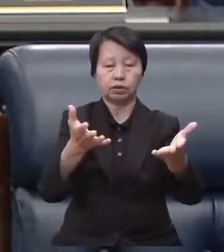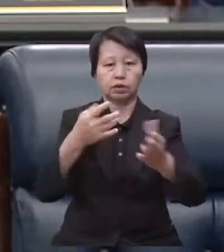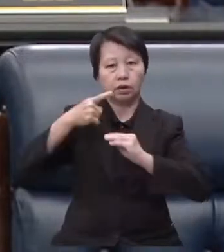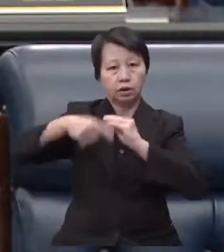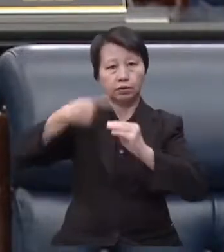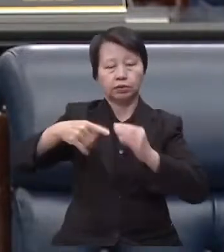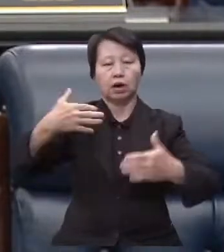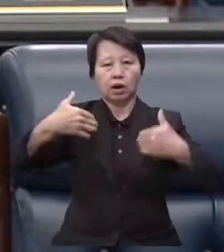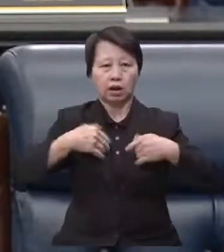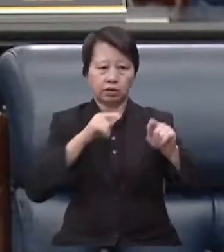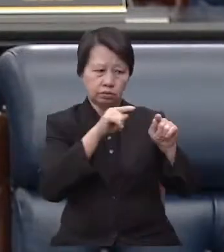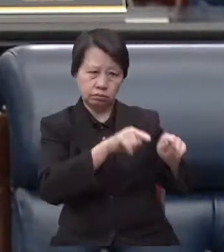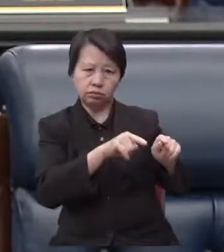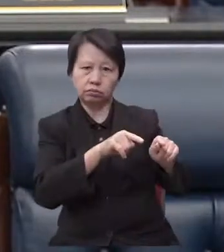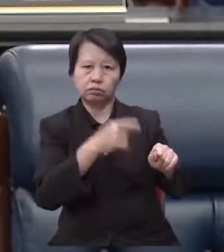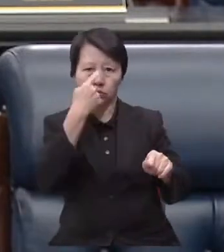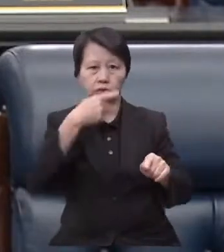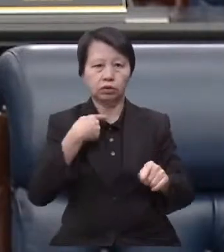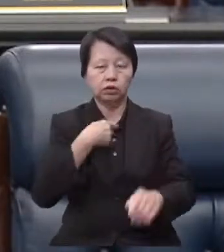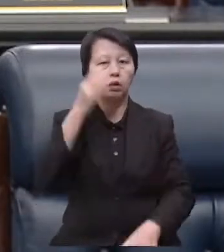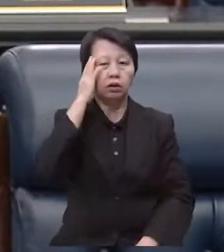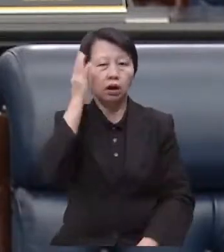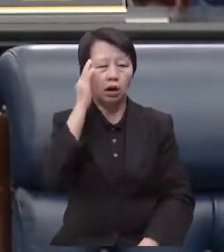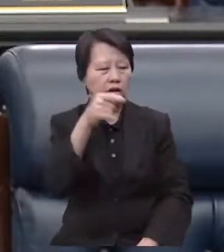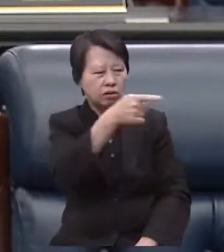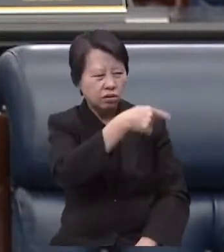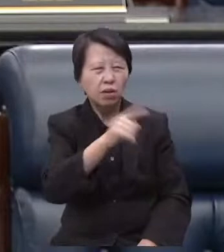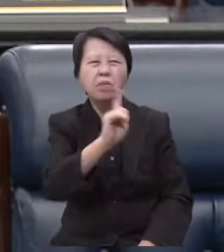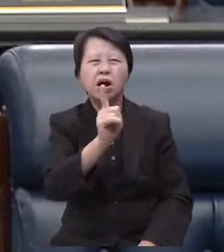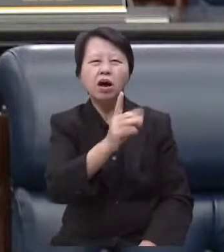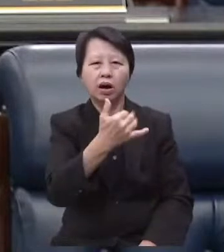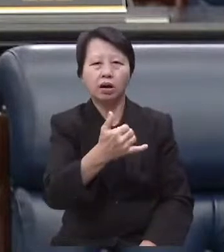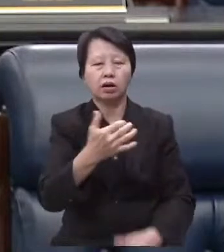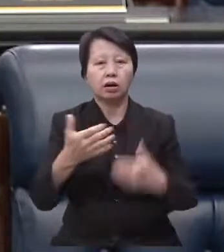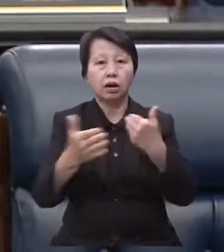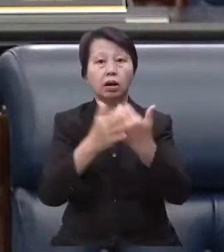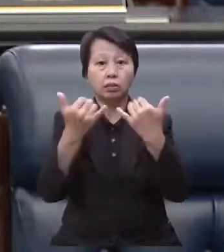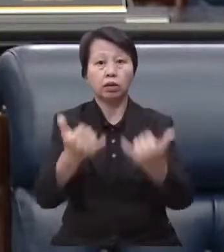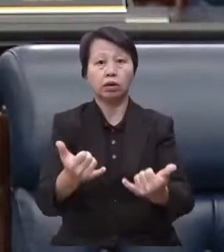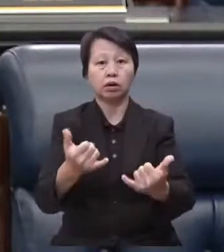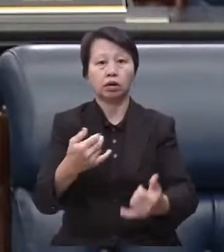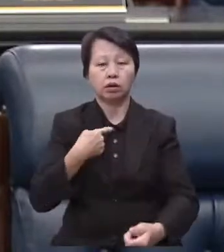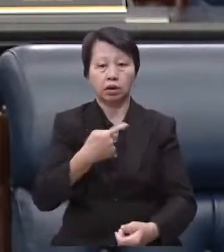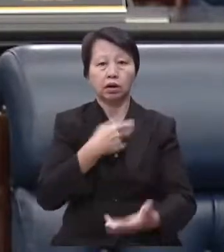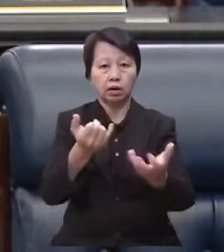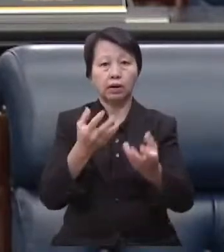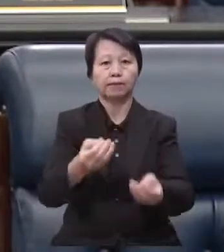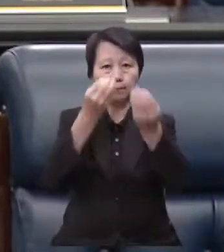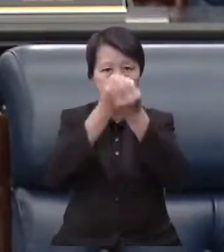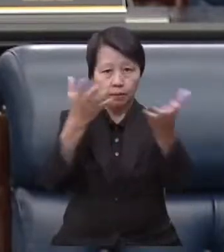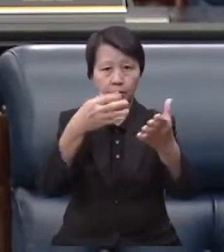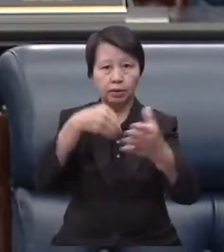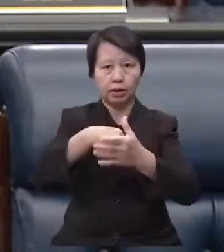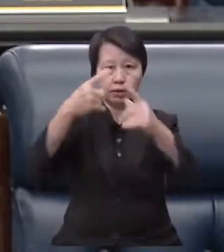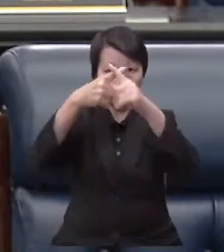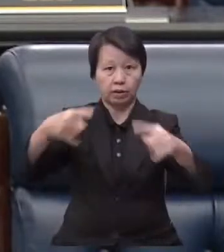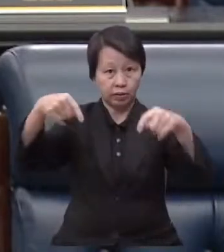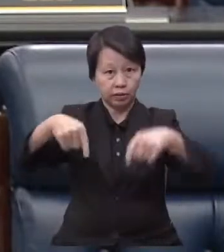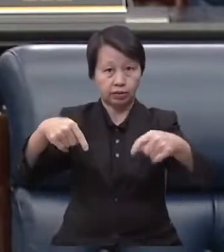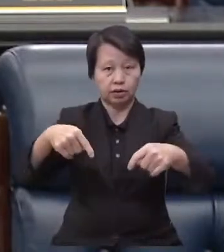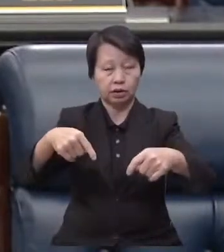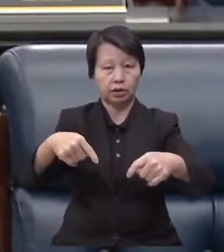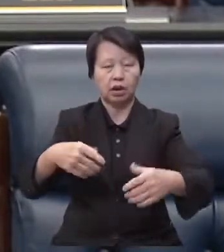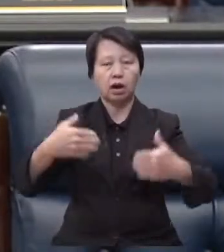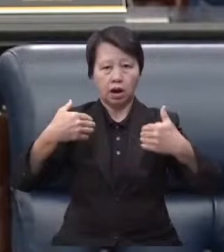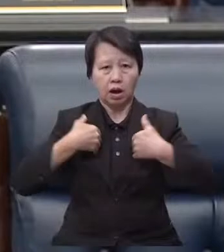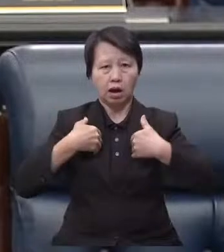tentang keberadaan mereka untuk kita mengetahui di mana mereka berada. Hingga setakat ini boleh ingin saya maklumkan dalam dewan ini,